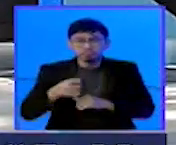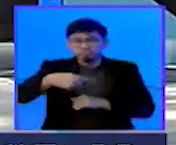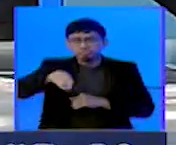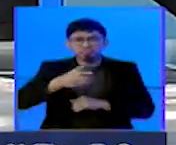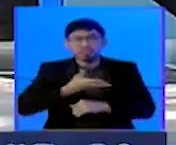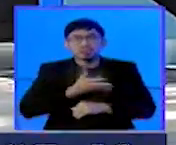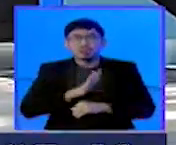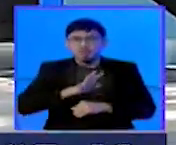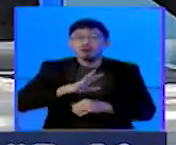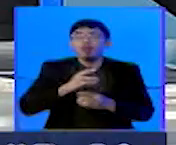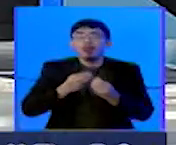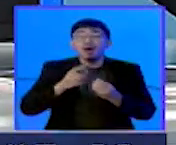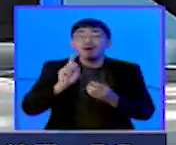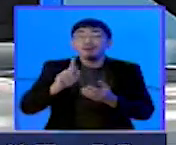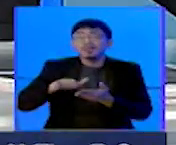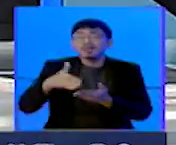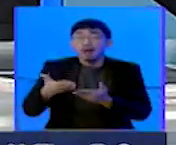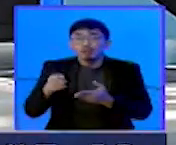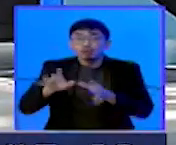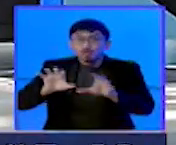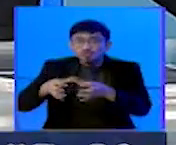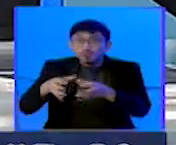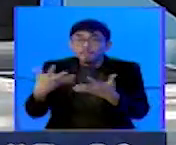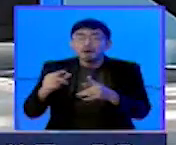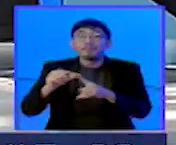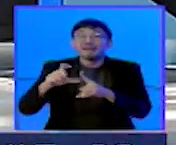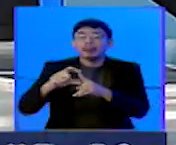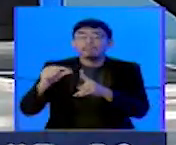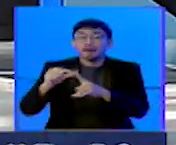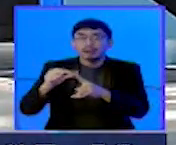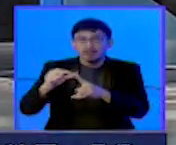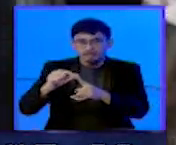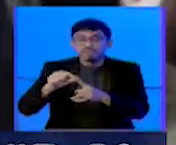keluarga yang meninggal dikategorikan pasien dalam pengawasan COVID-19.